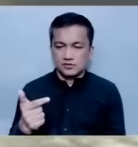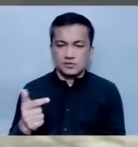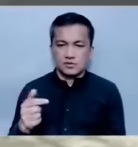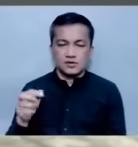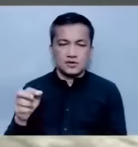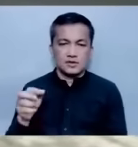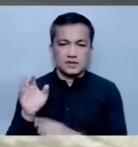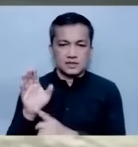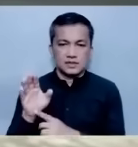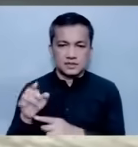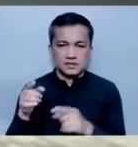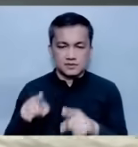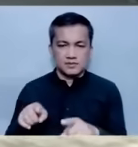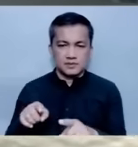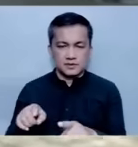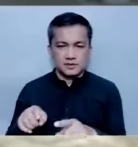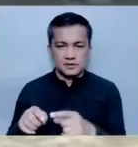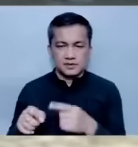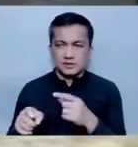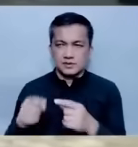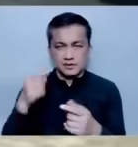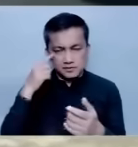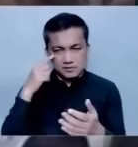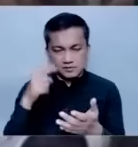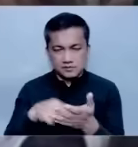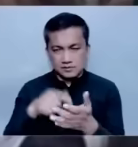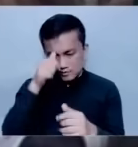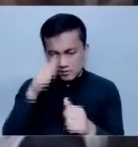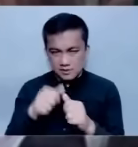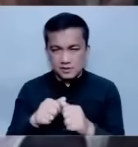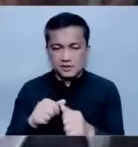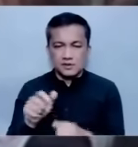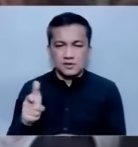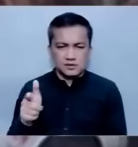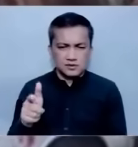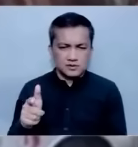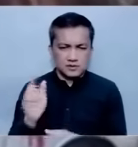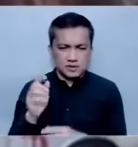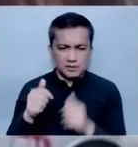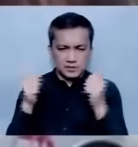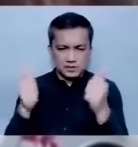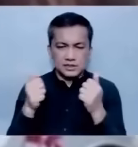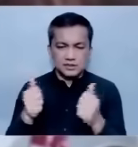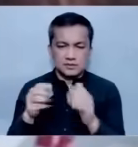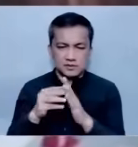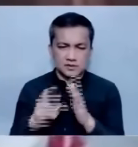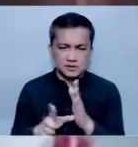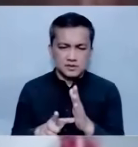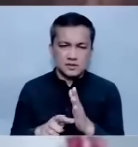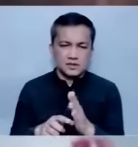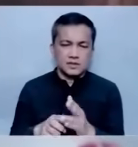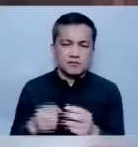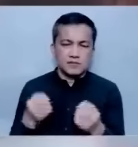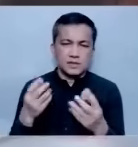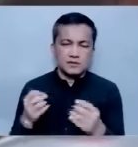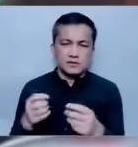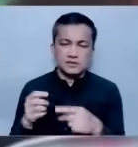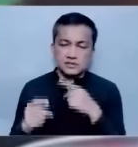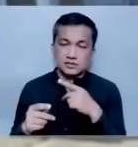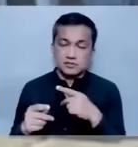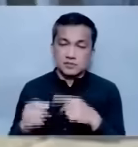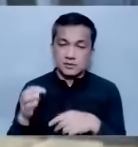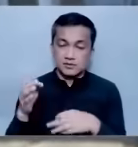obserbasyon ng 52 anibersaryo ng martial law. Mahigit 70,000 tao ang nagsabing biktima sila ng human rights